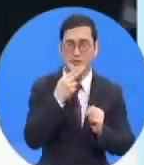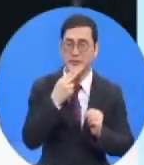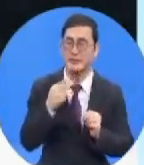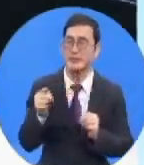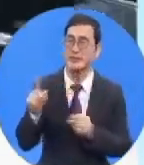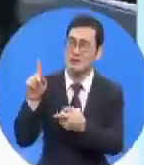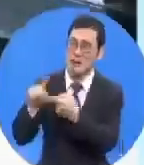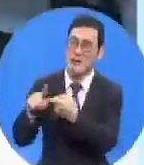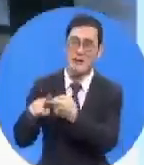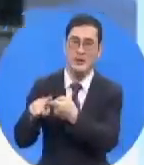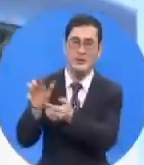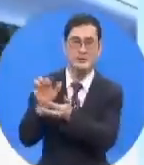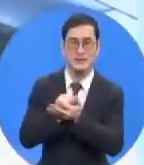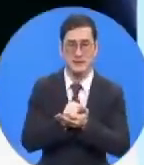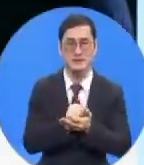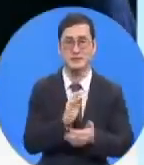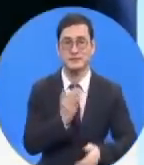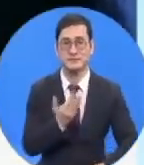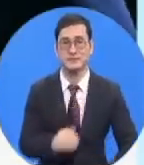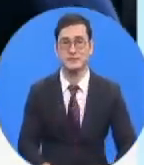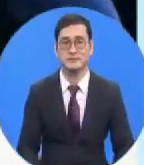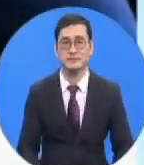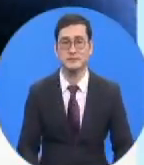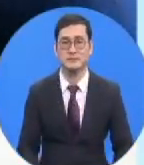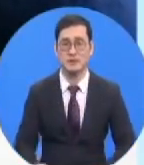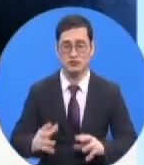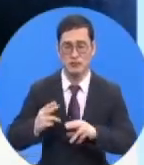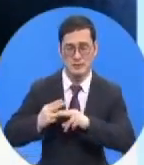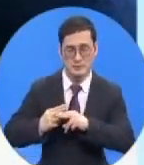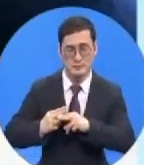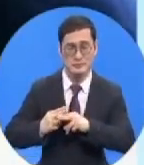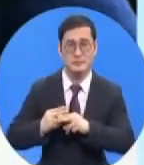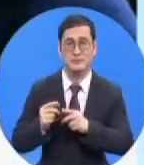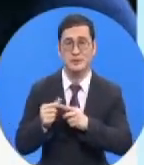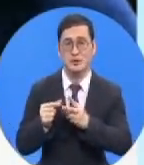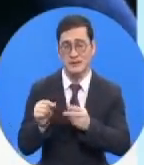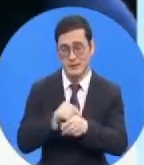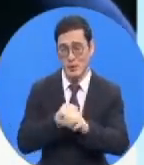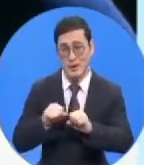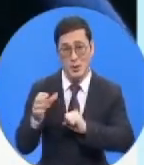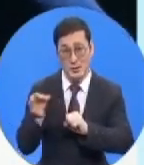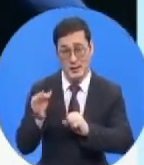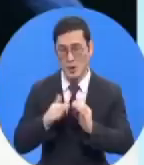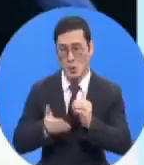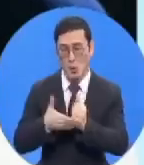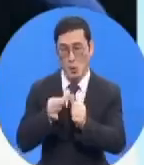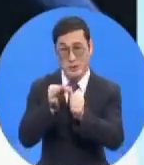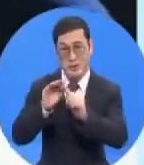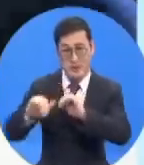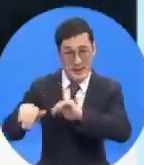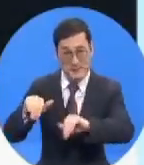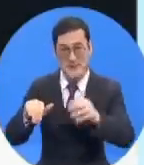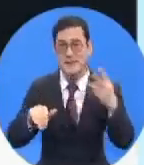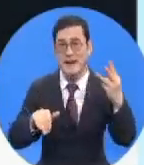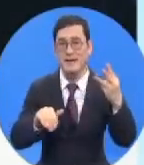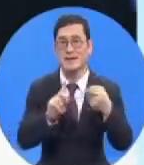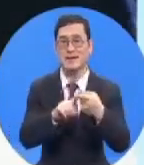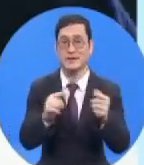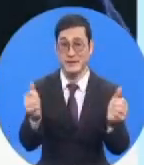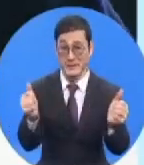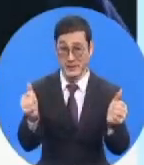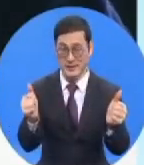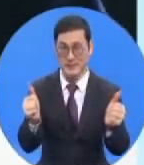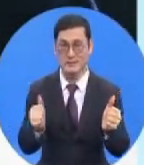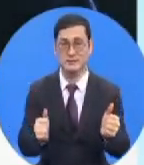전 대통령 같은 경우에는 국정농단 사건이랑 그다음에 특활비 수수한 거, 그다음에 공천 개입 세 가지 재판을 받게 됐는데 말씀하신